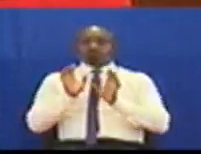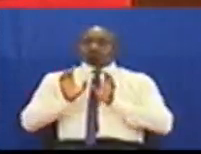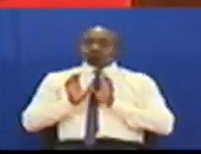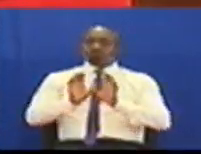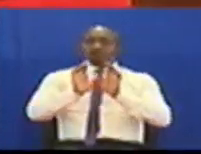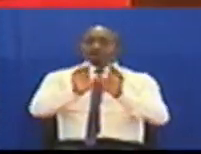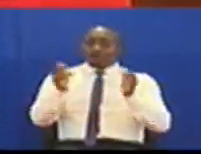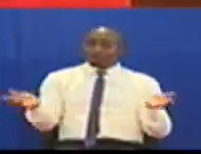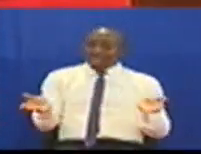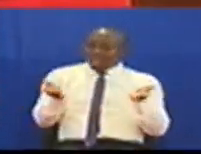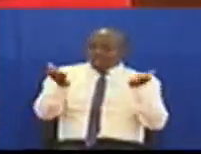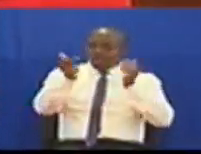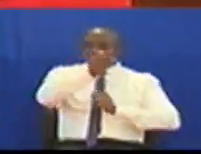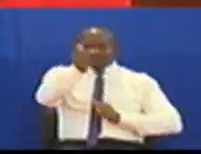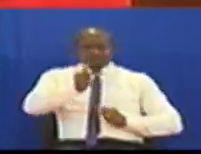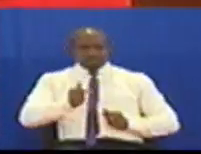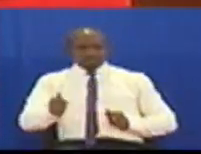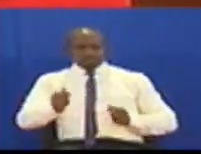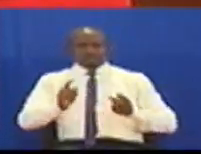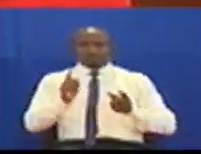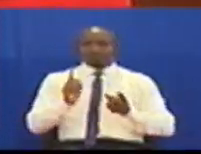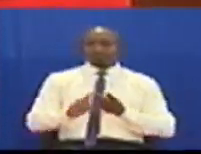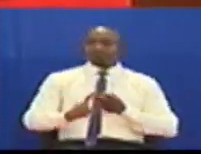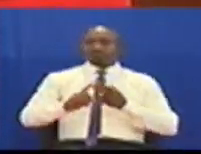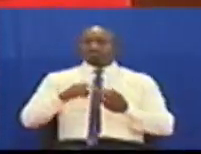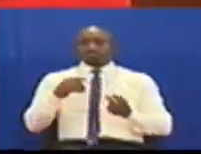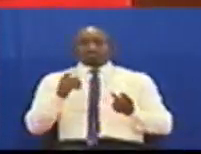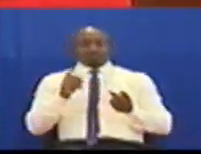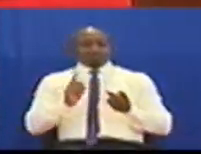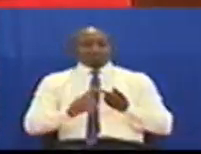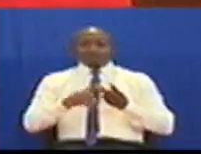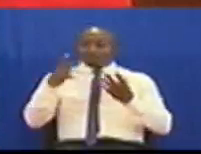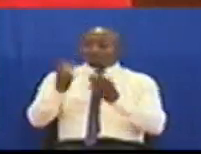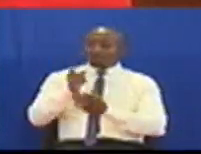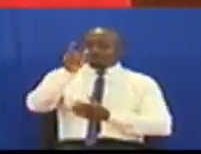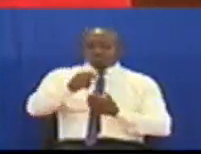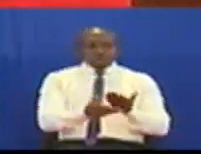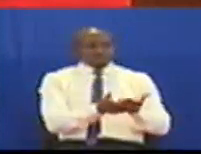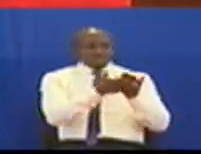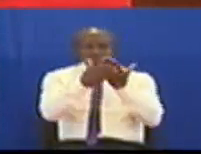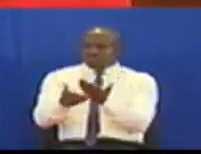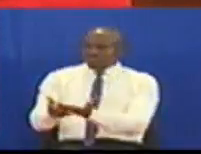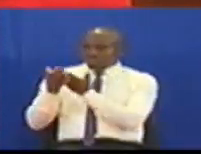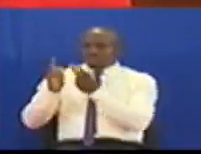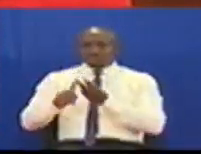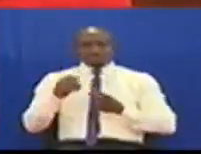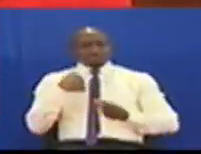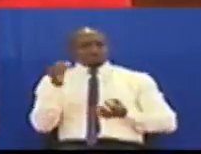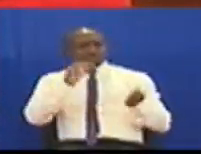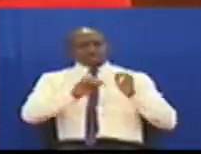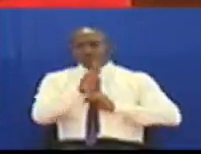la maendeleo la Tanzania ikiwa pamoja na wasaidizi wake. Sijapata nafasi ya kuchangia hoja Waziri